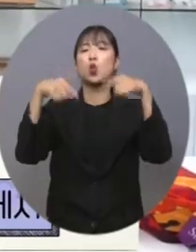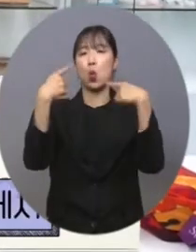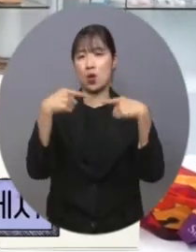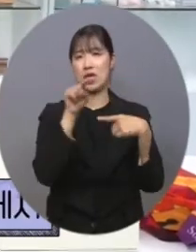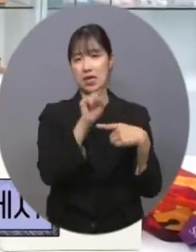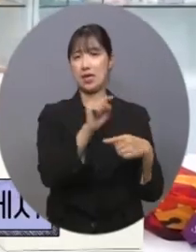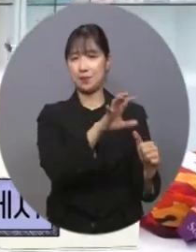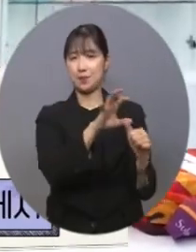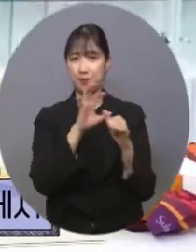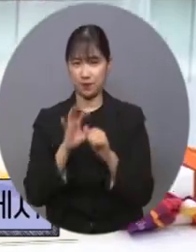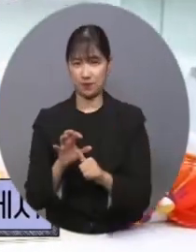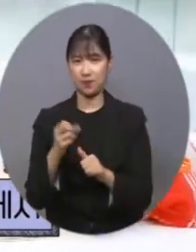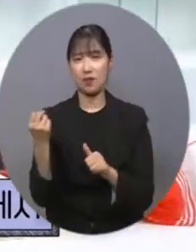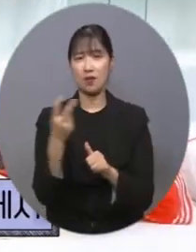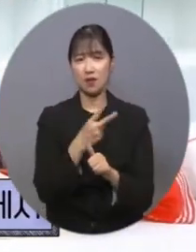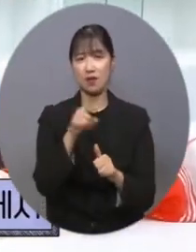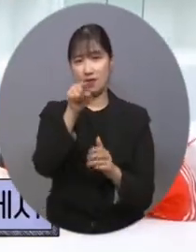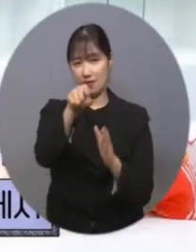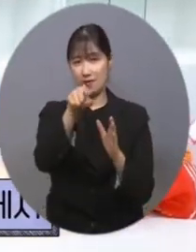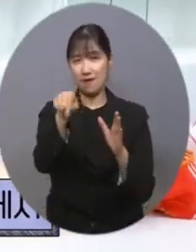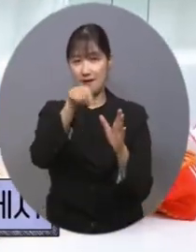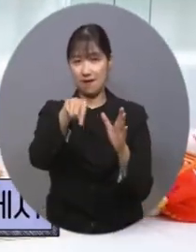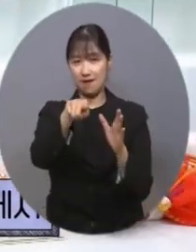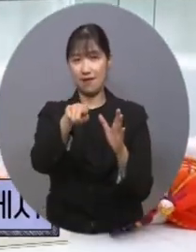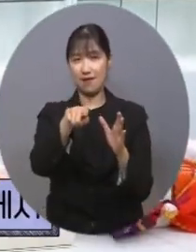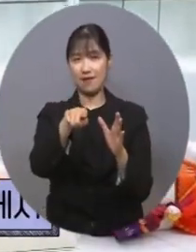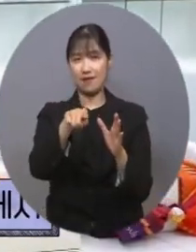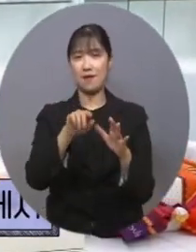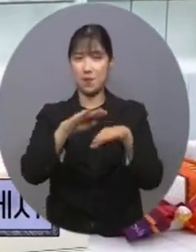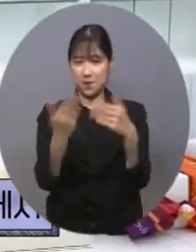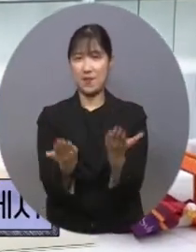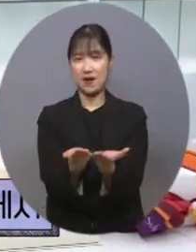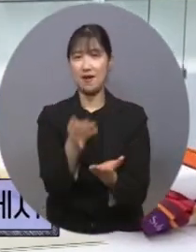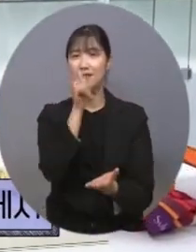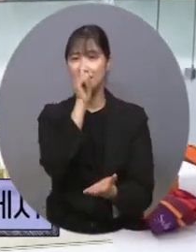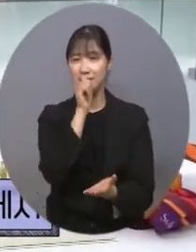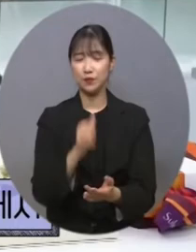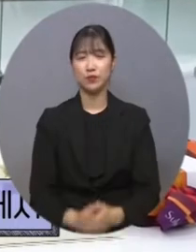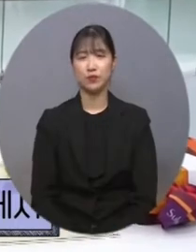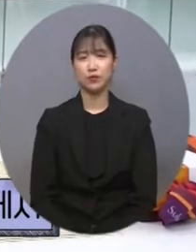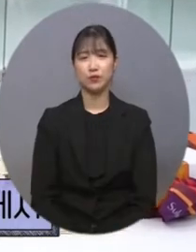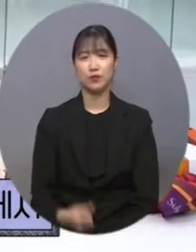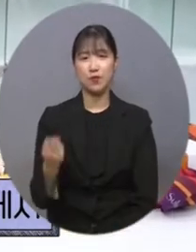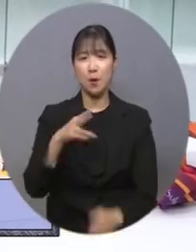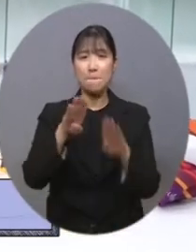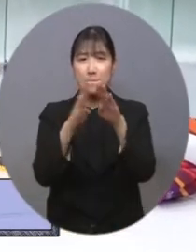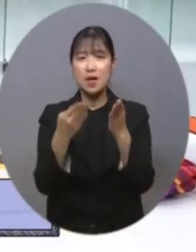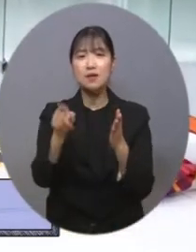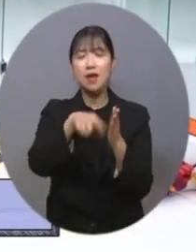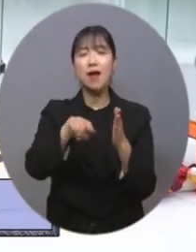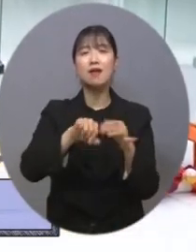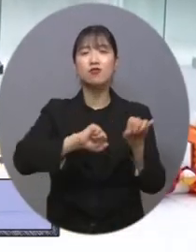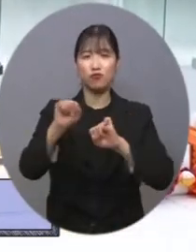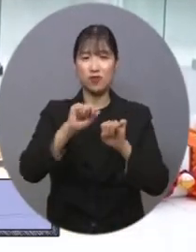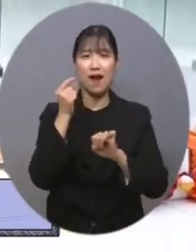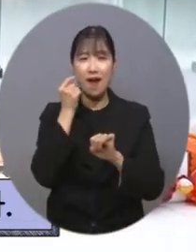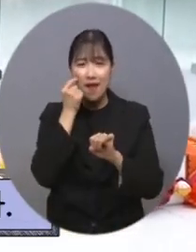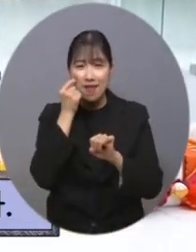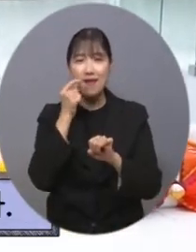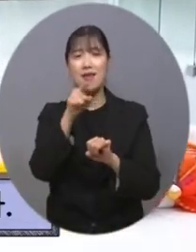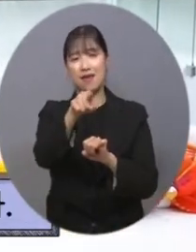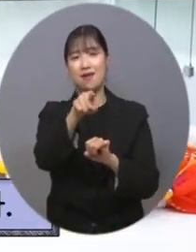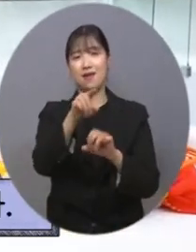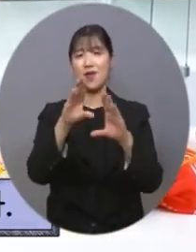완충제 또 이런 식으로 또 제품을 싸고요. 그다음에 이제 박스 안에서 움직이는 거는 이제 저희도 잡기 위해서